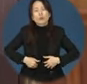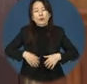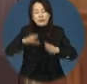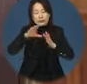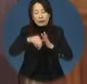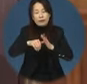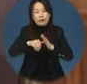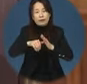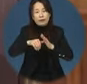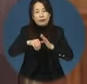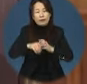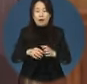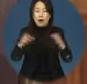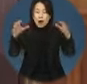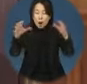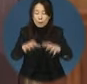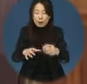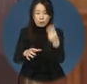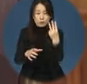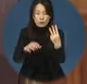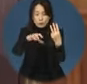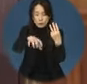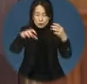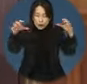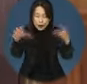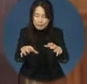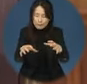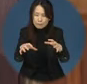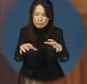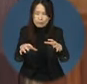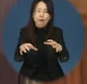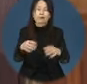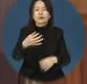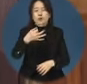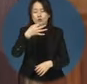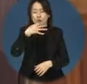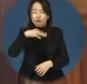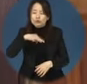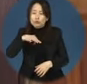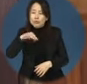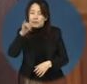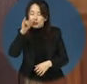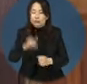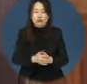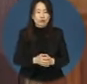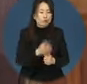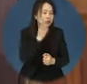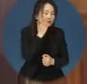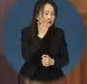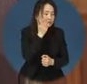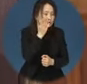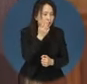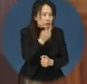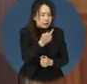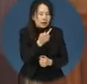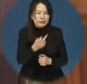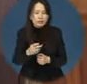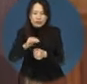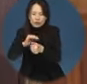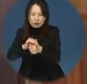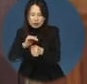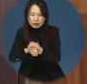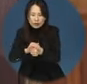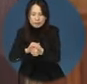통합을 하면 오히려 그것이 혈 쟁이 아닐 수가 있습니다 그러니까 울산 울산대 로 있고 경남은 경남 같이